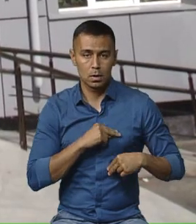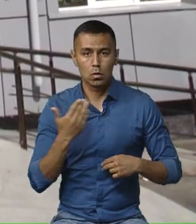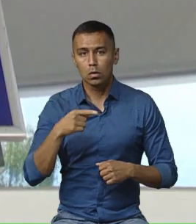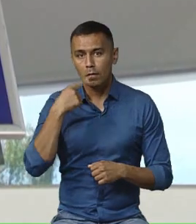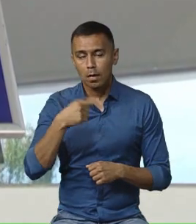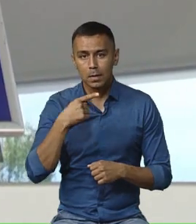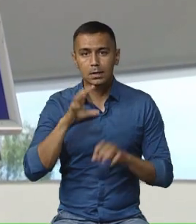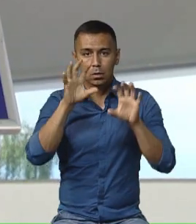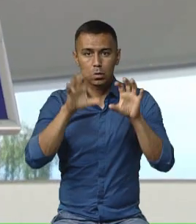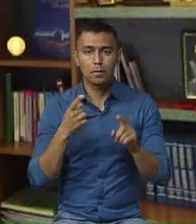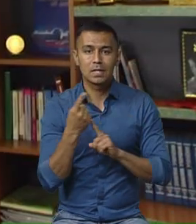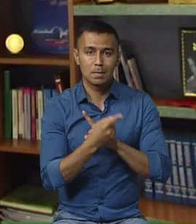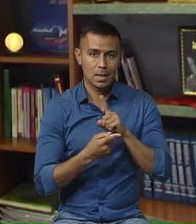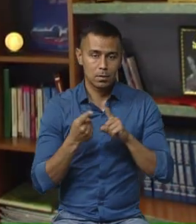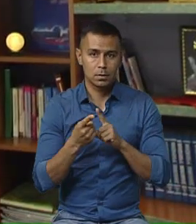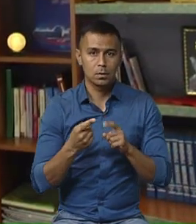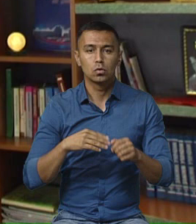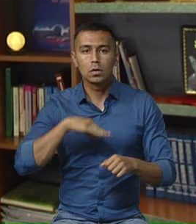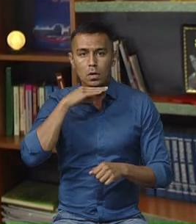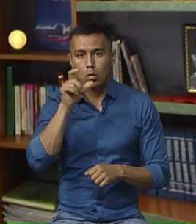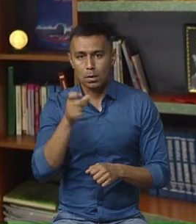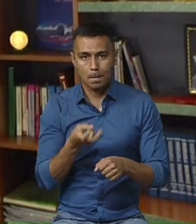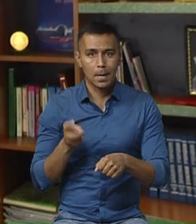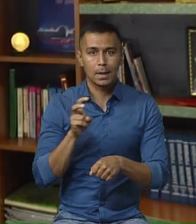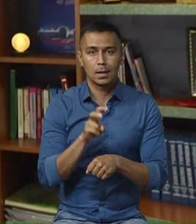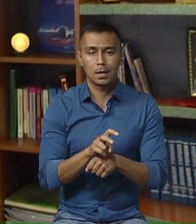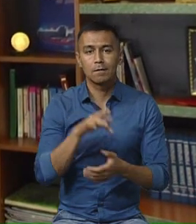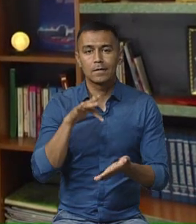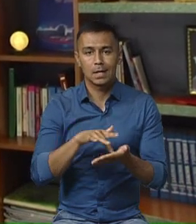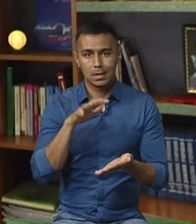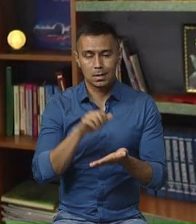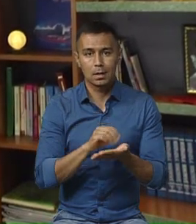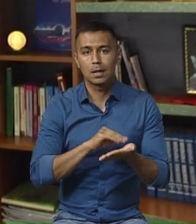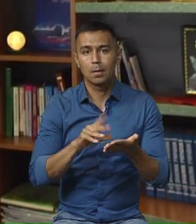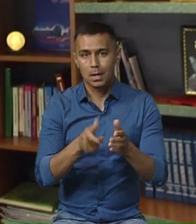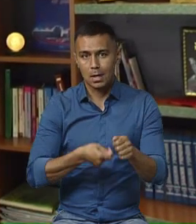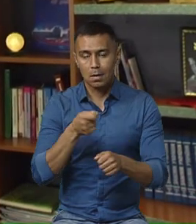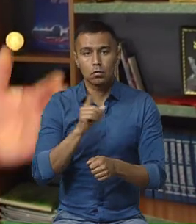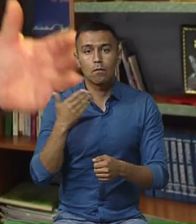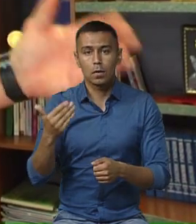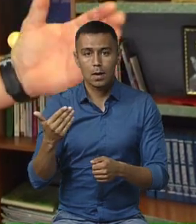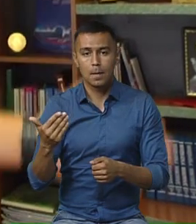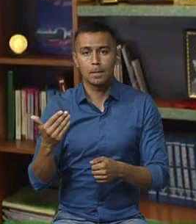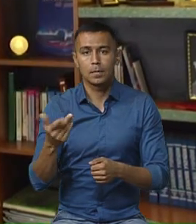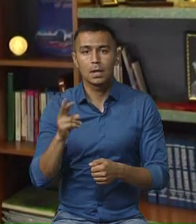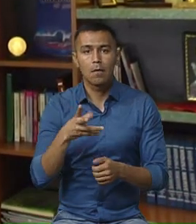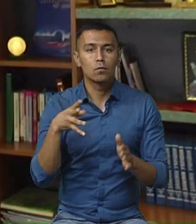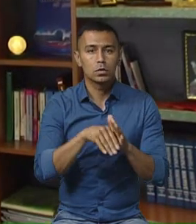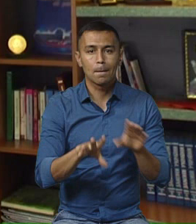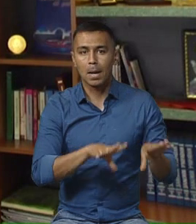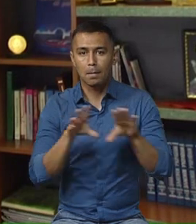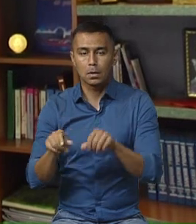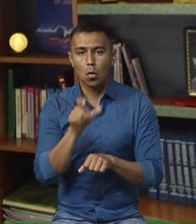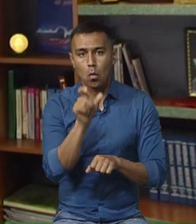словами, законодавство змінилося. Достатньо людині прийти в центр зайнятості написати заяву, що вона там для